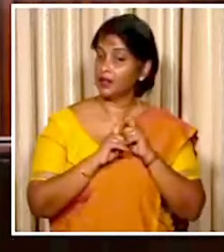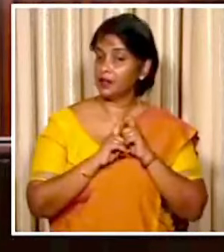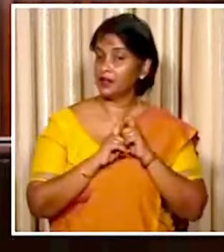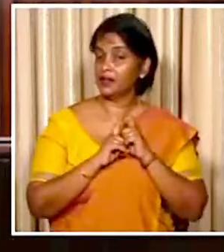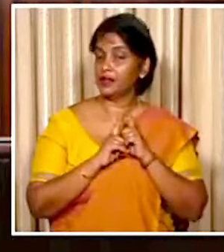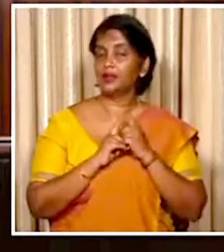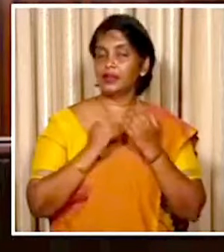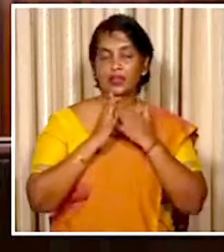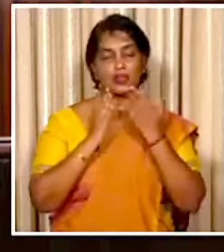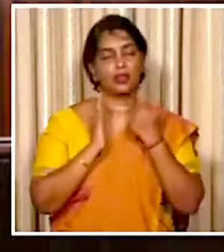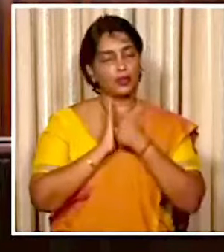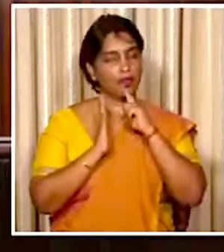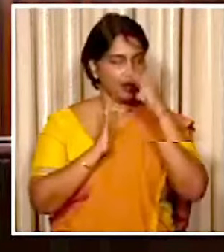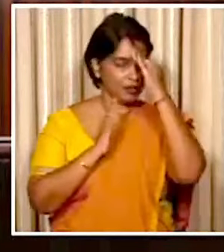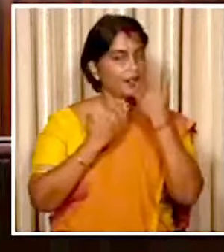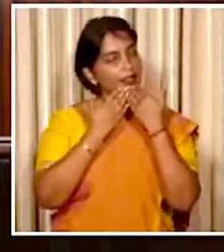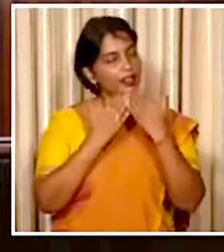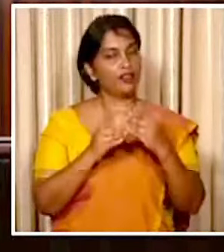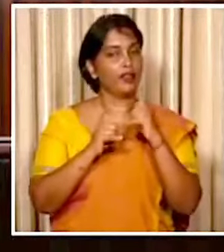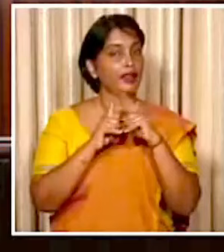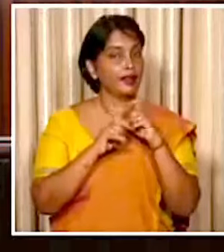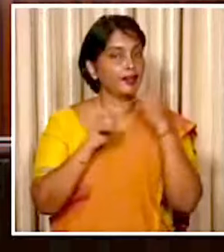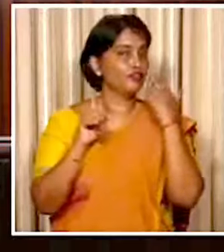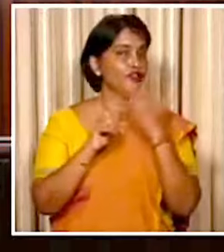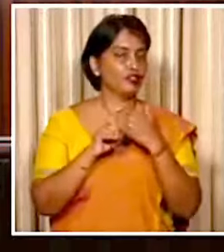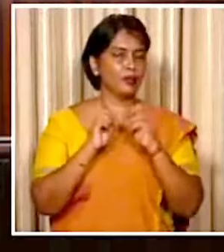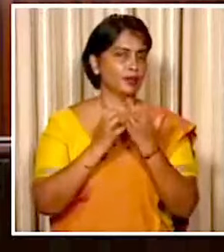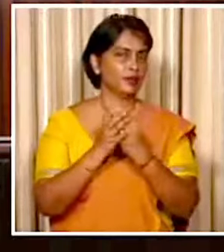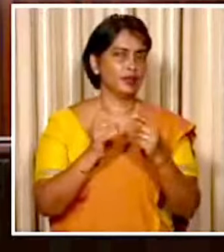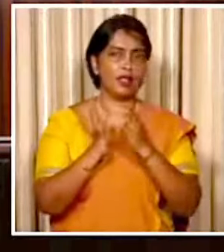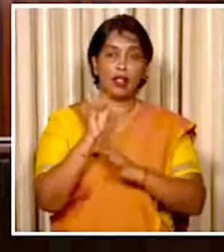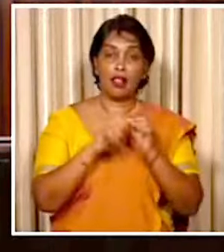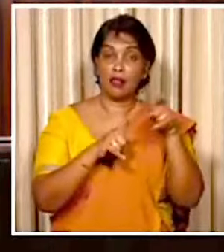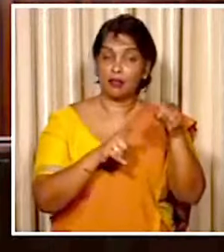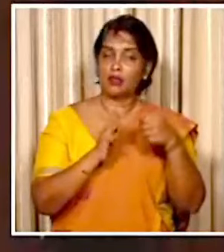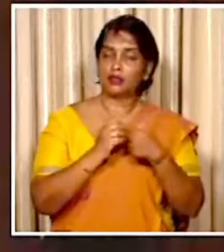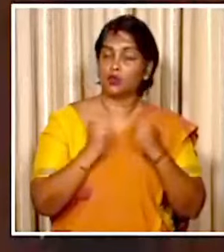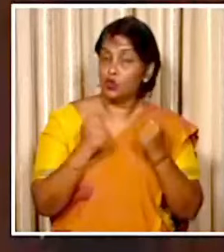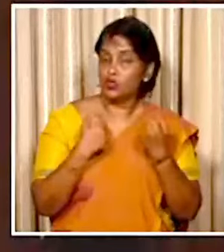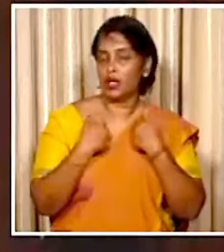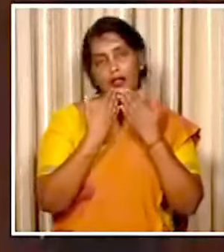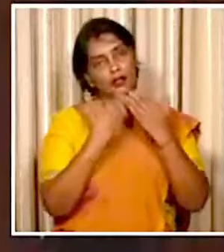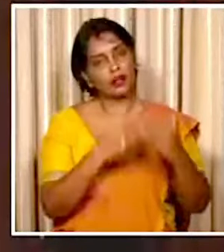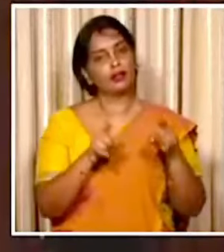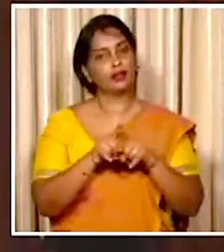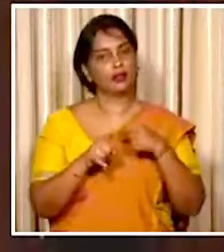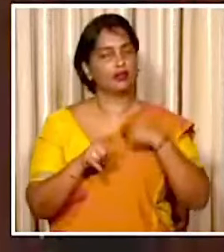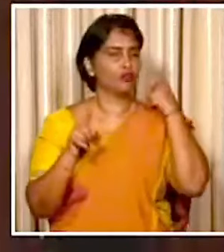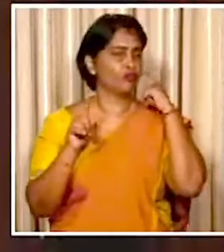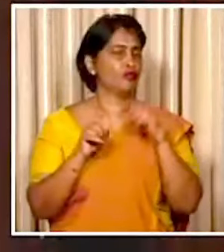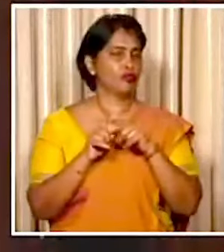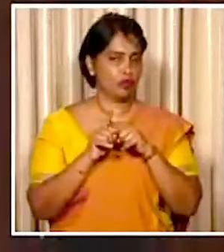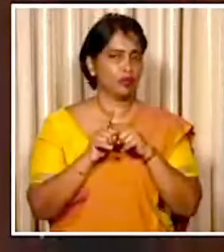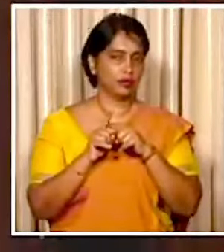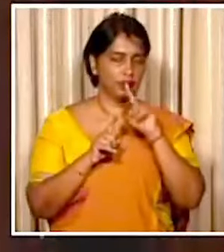කතානායකතුමනි ස්තුතිවන්ත වෙනවා. අධ්‍යාපන ශාස්ත්‍රයේ ප්‍රශ්න විසඳීමට ගරු ඇමතිතුමා ගන්න ප්‍රයත්නයේ ස්තුතිවන්ත වෙමින්ම ඔබතුමාට මම මේ කාරණාව